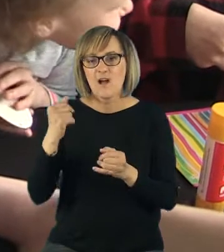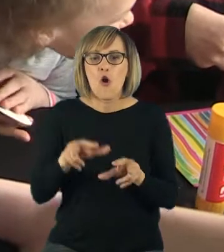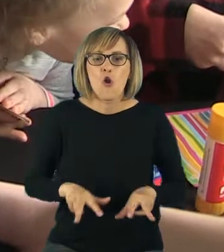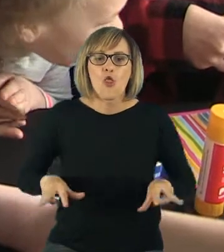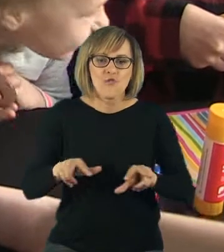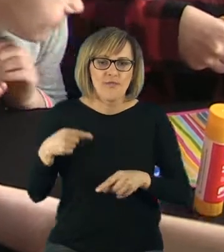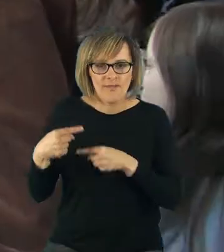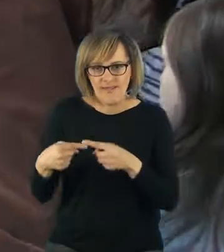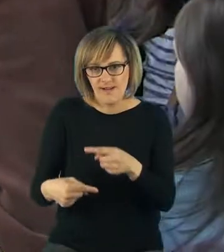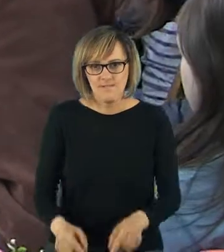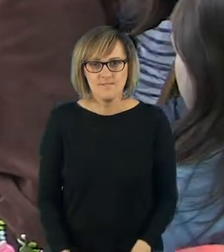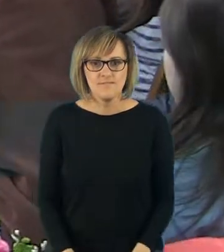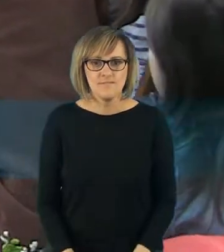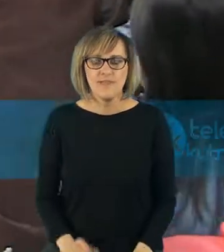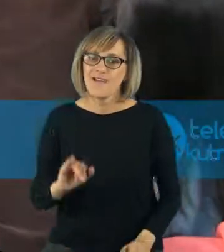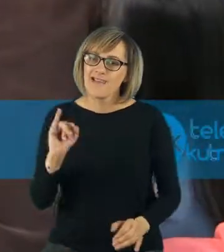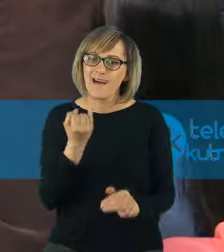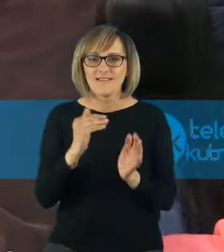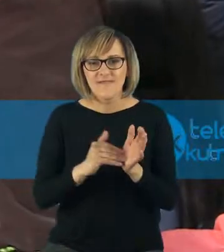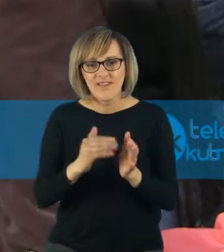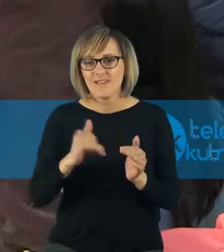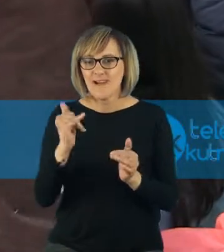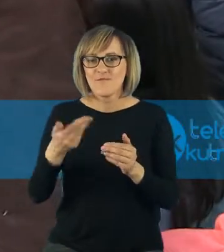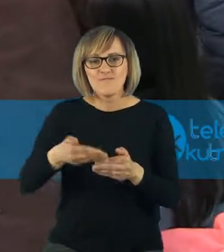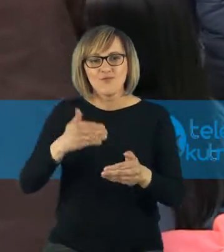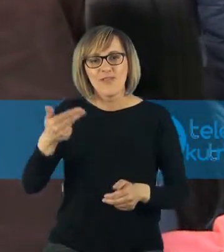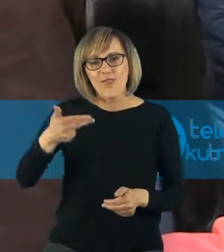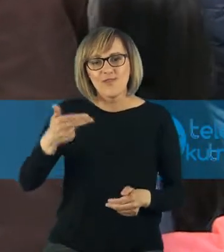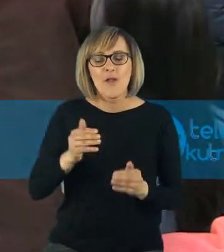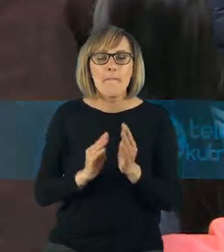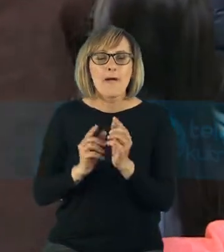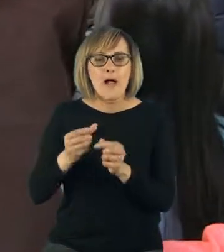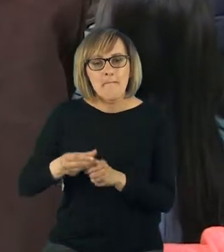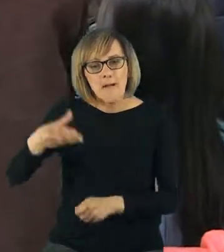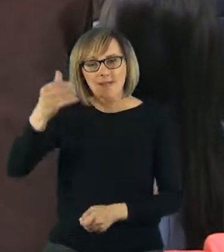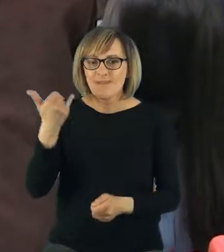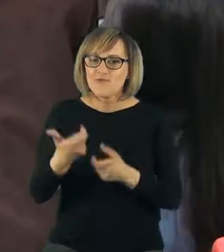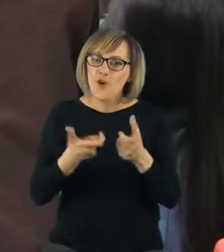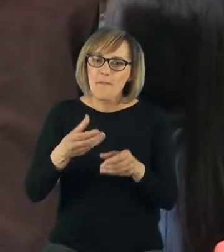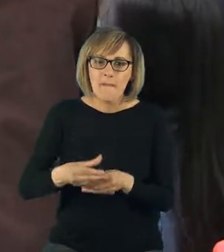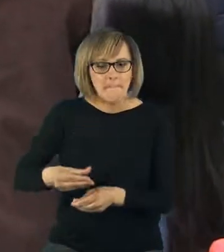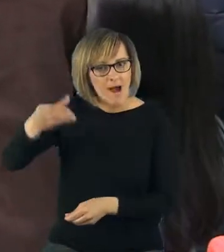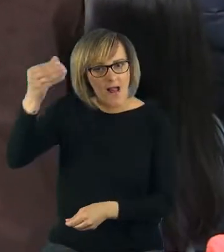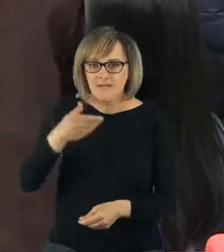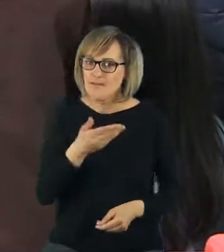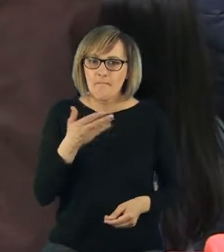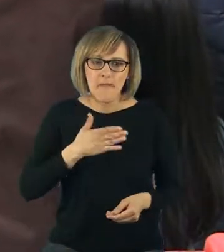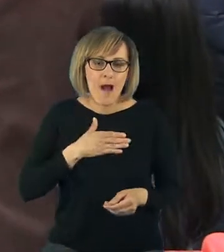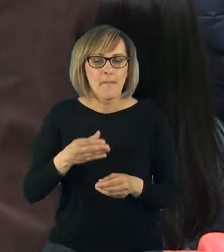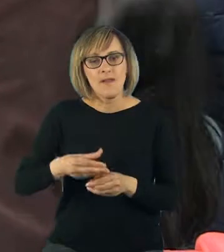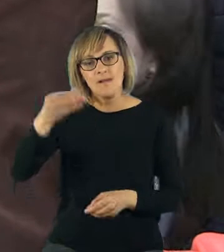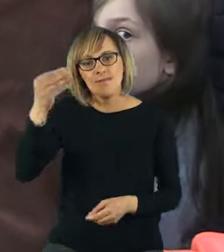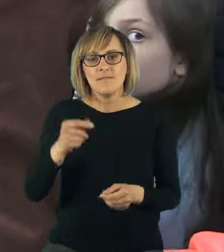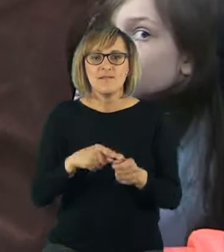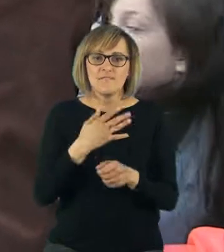tradycja, tak. No, jak zwykle przed niedzielą palmową robi się palmy. I mamy tu elementy do palem,